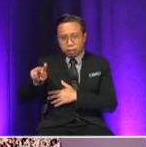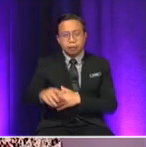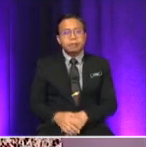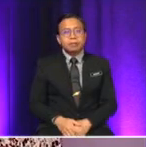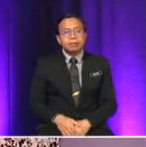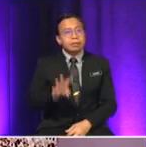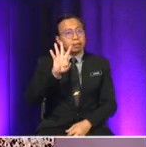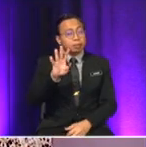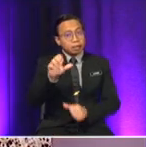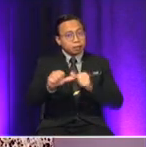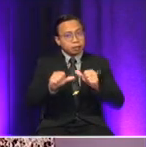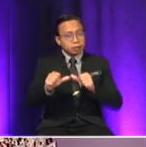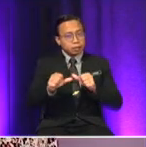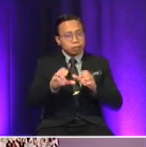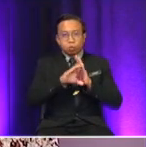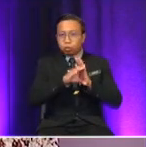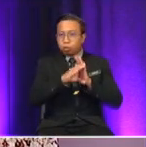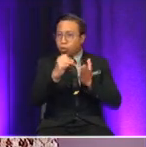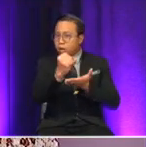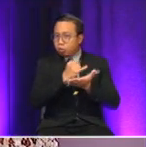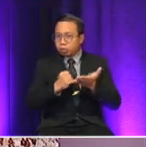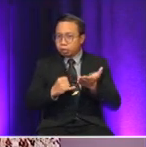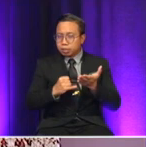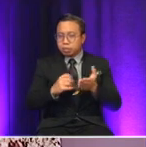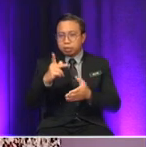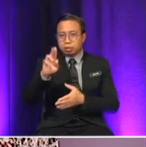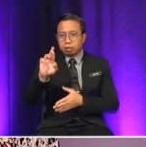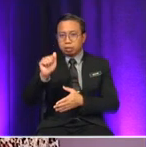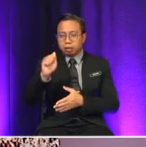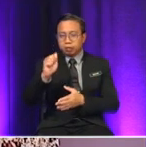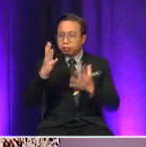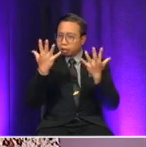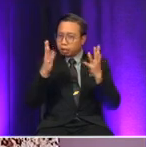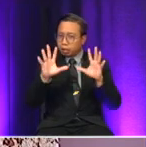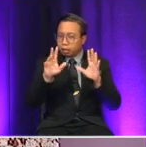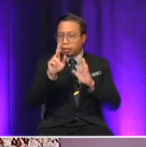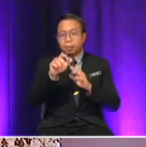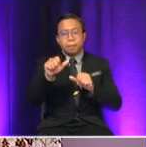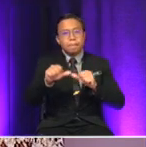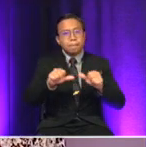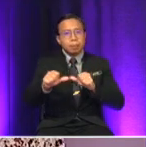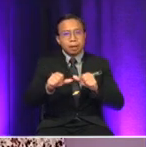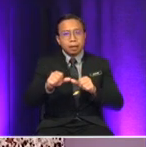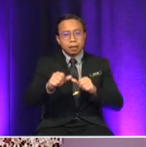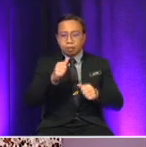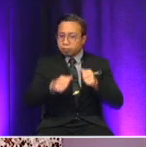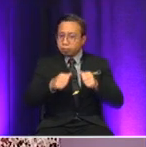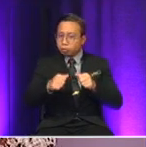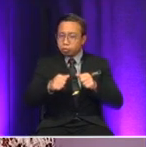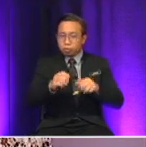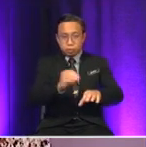tersebut ialah aktiviti melukis, aktiviti kraf tangan, aktiviti permainan perkusi dan juga